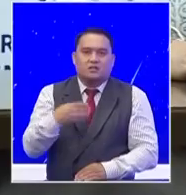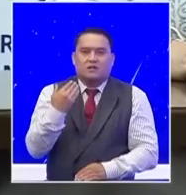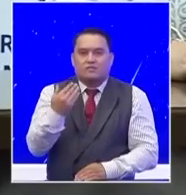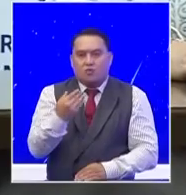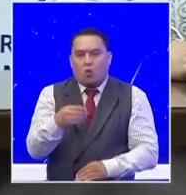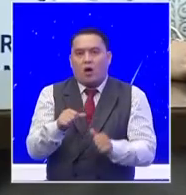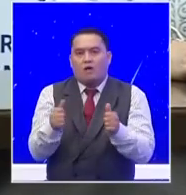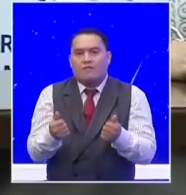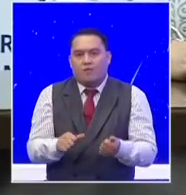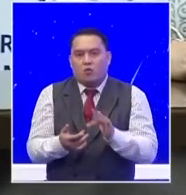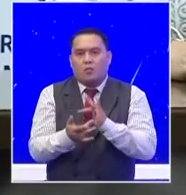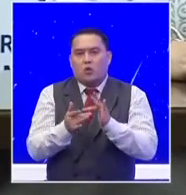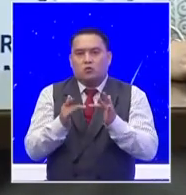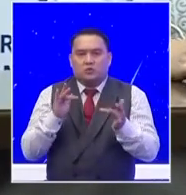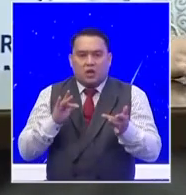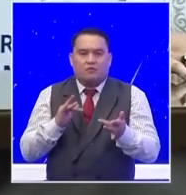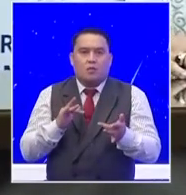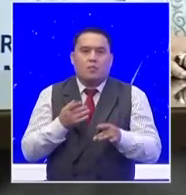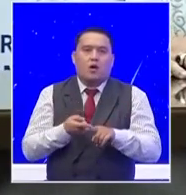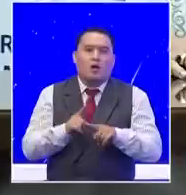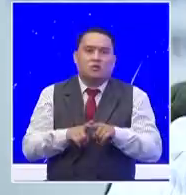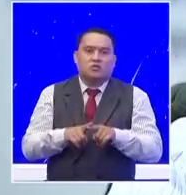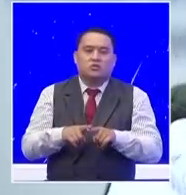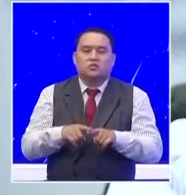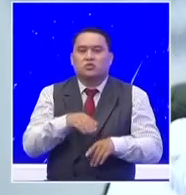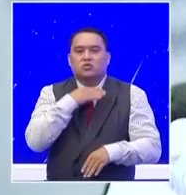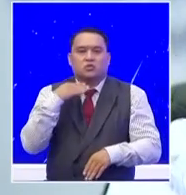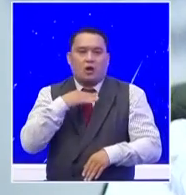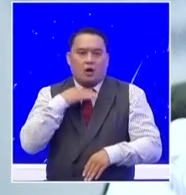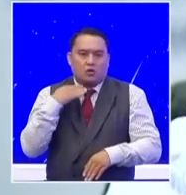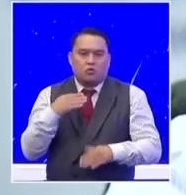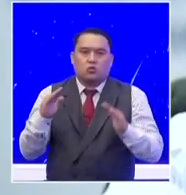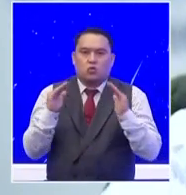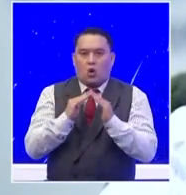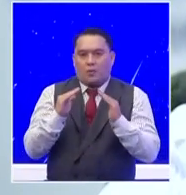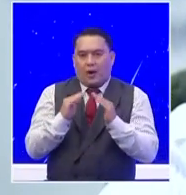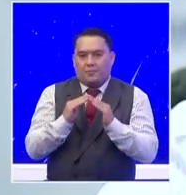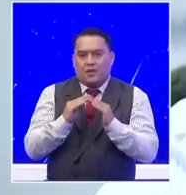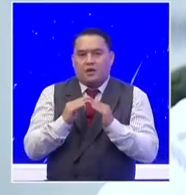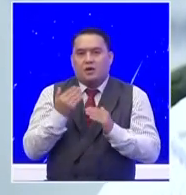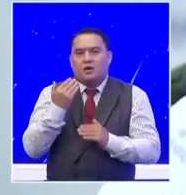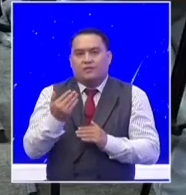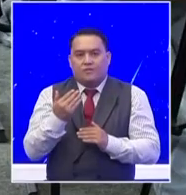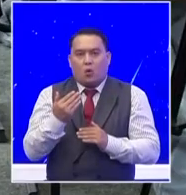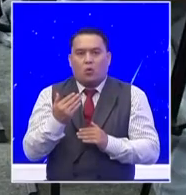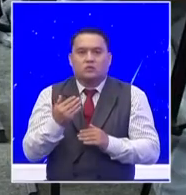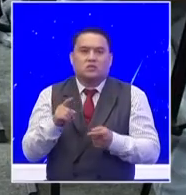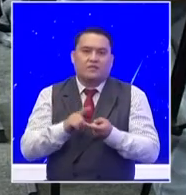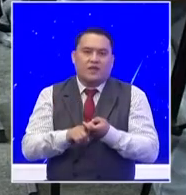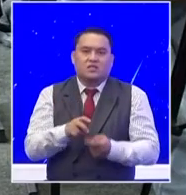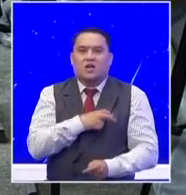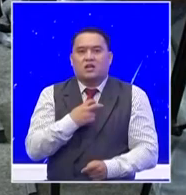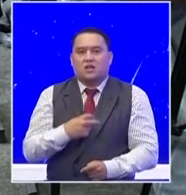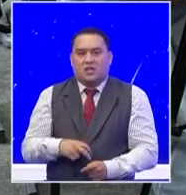kurban2020.muftia.kz. Там можно оформить онлайн-заявку на обряд жертвоприношения, не выходя из дома. Тем самым минимизируются контакты и